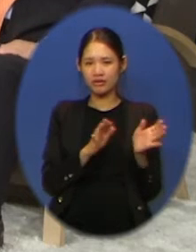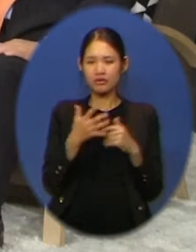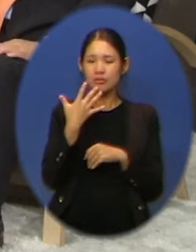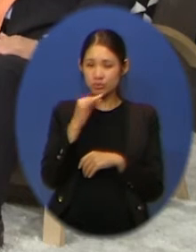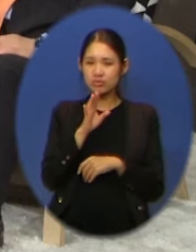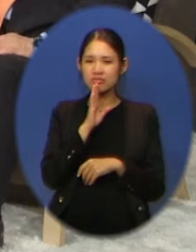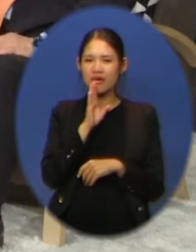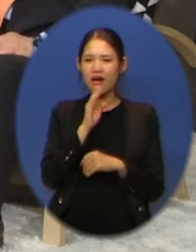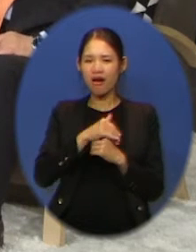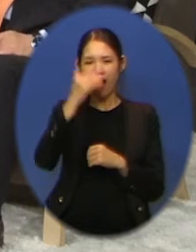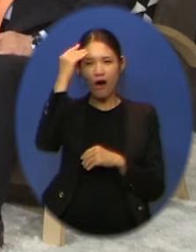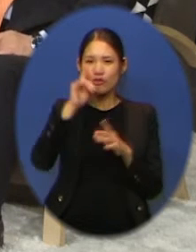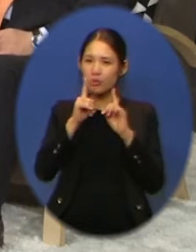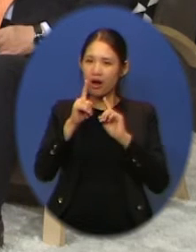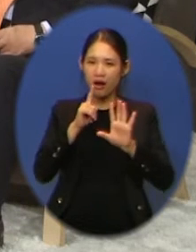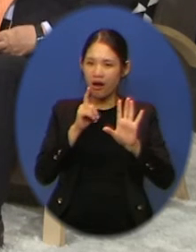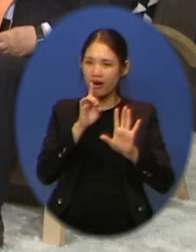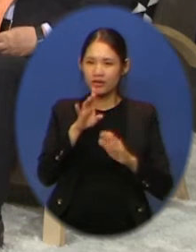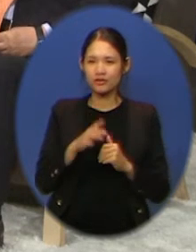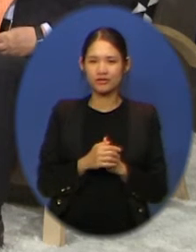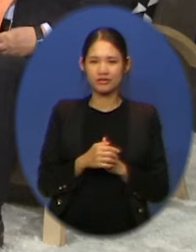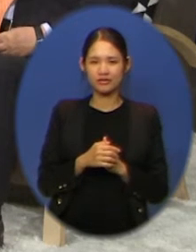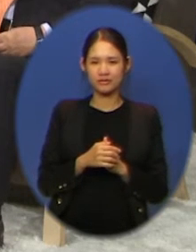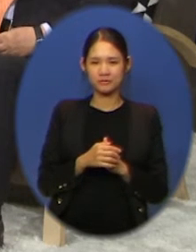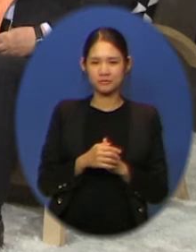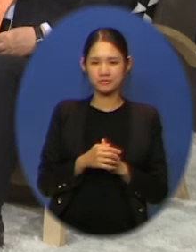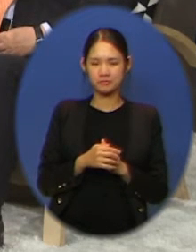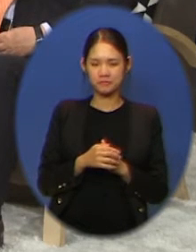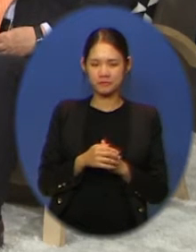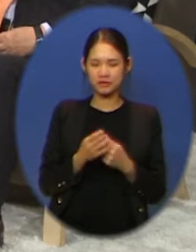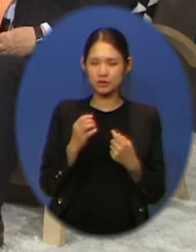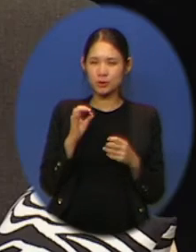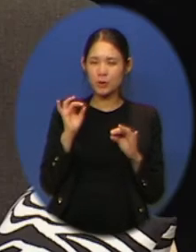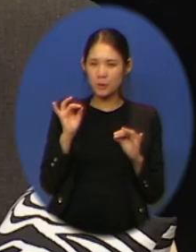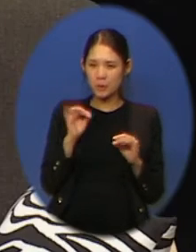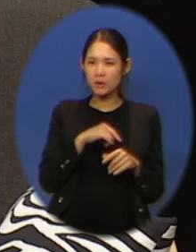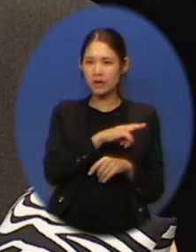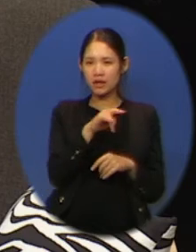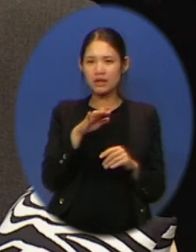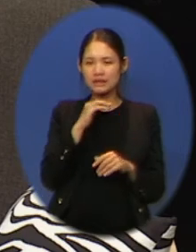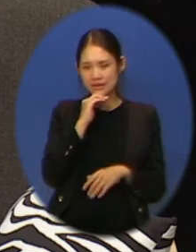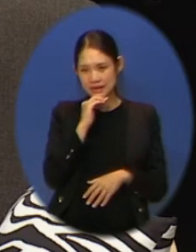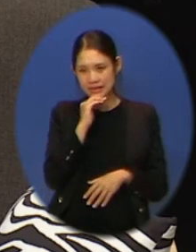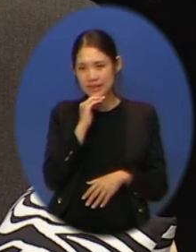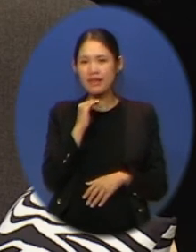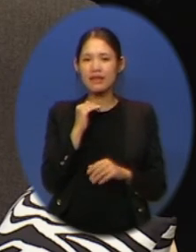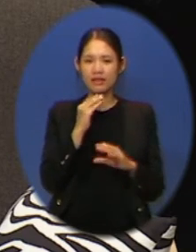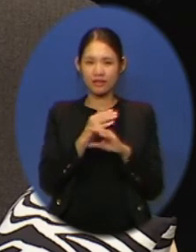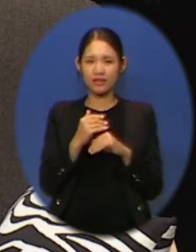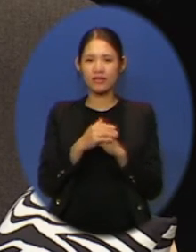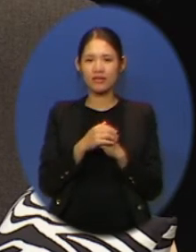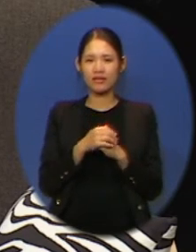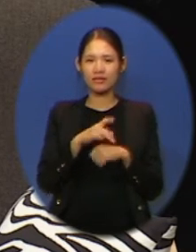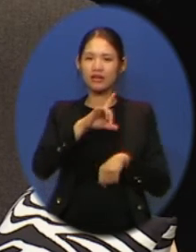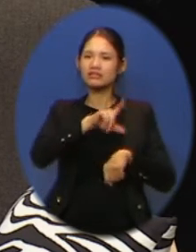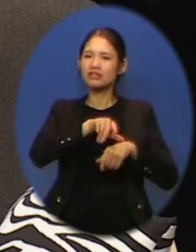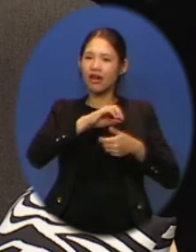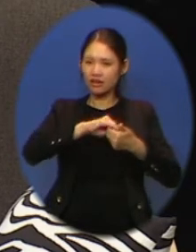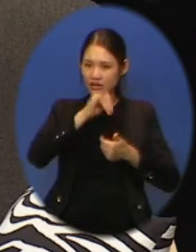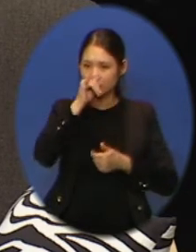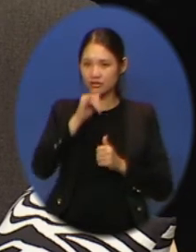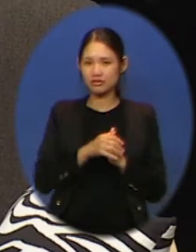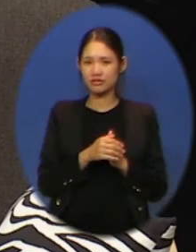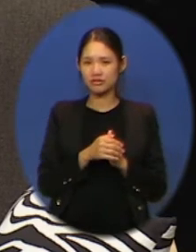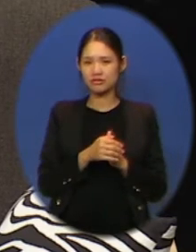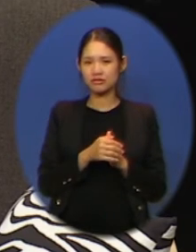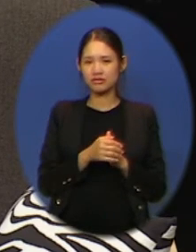옵니까? 그래서 죽은 듯이 가만히 있고 첫마디에 제가 또 시간을 제공을 합니다. 뭐 처음에